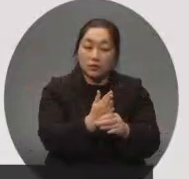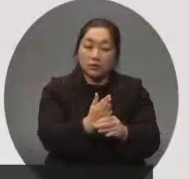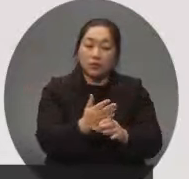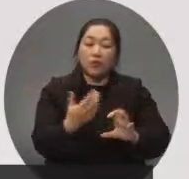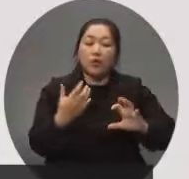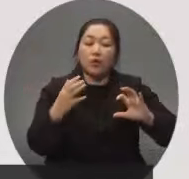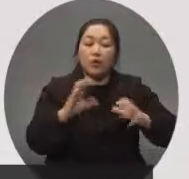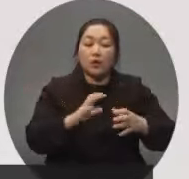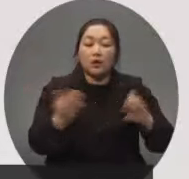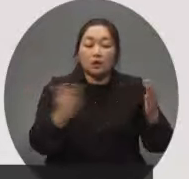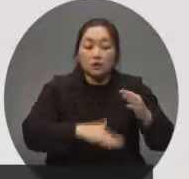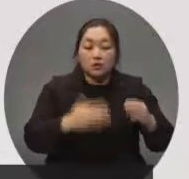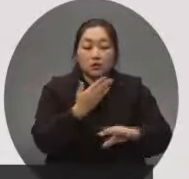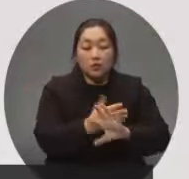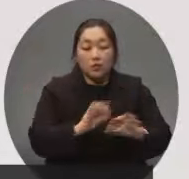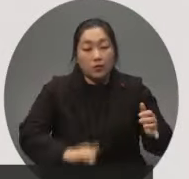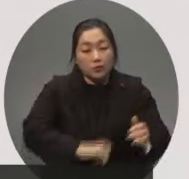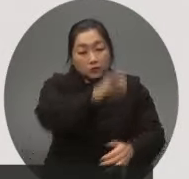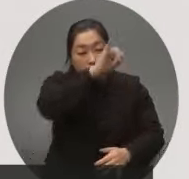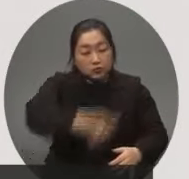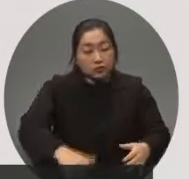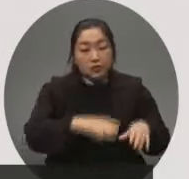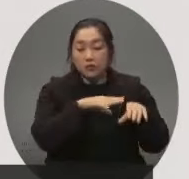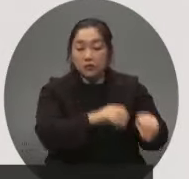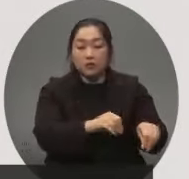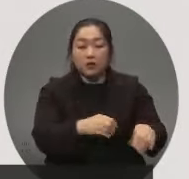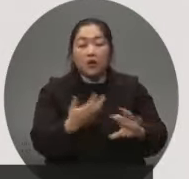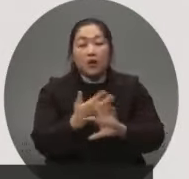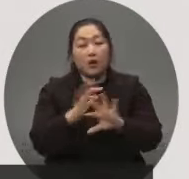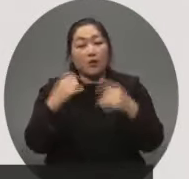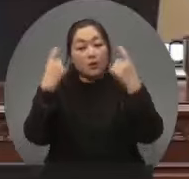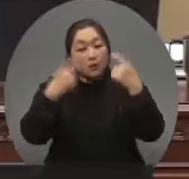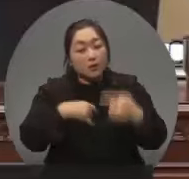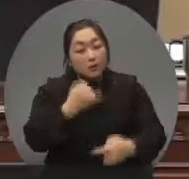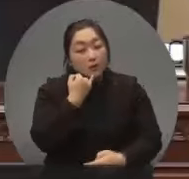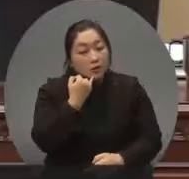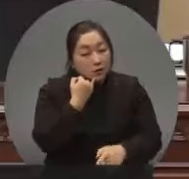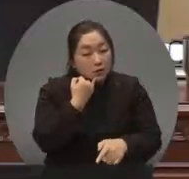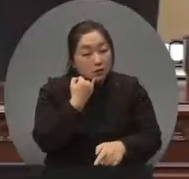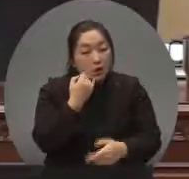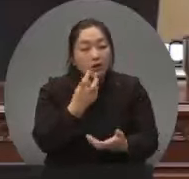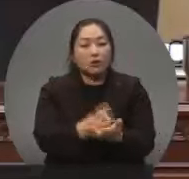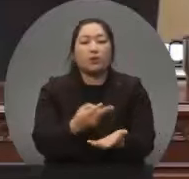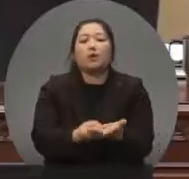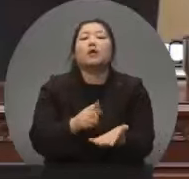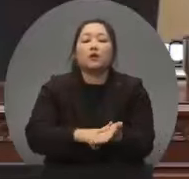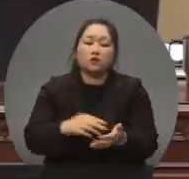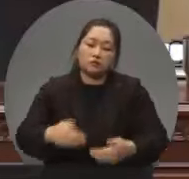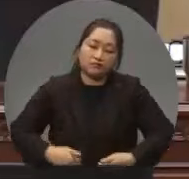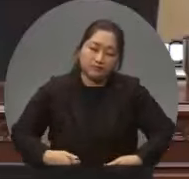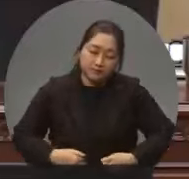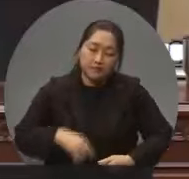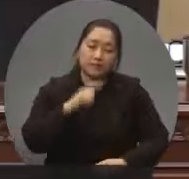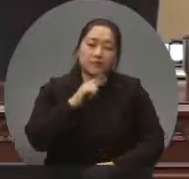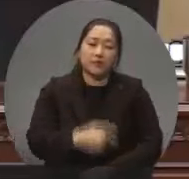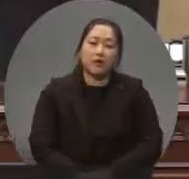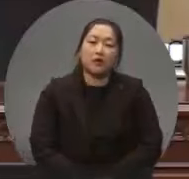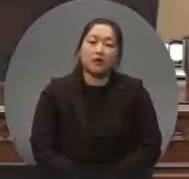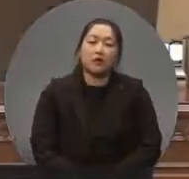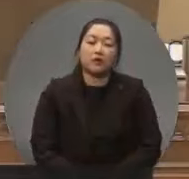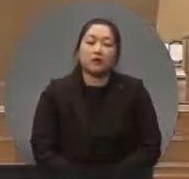출장도 제한하면서 해외여 은 괜찮다는 문제에 대해선 조례개정 필요성을 따져 보겠다고